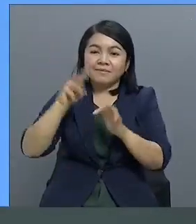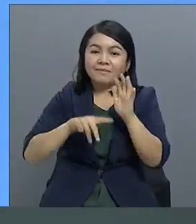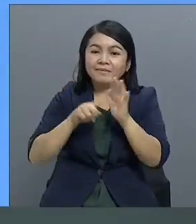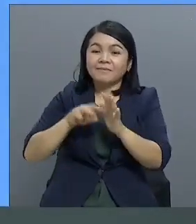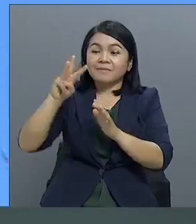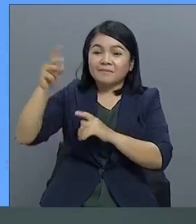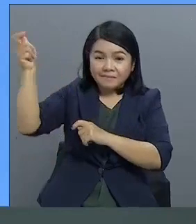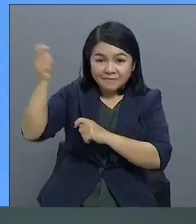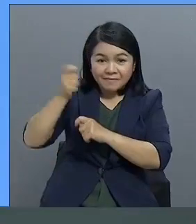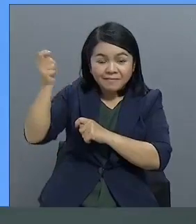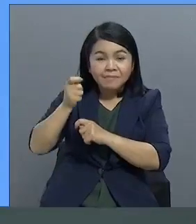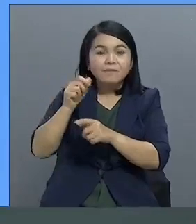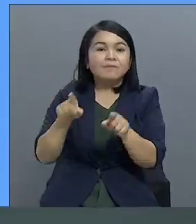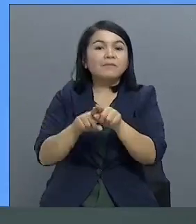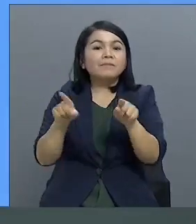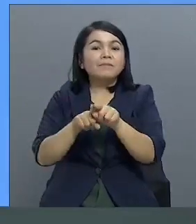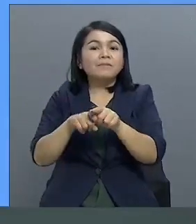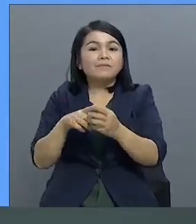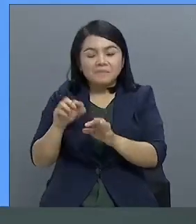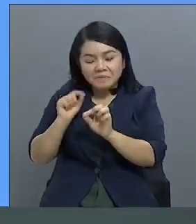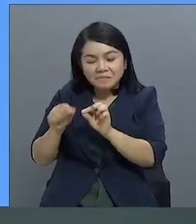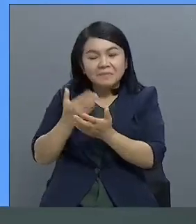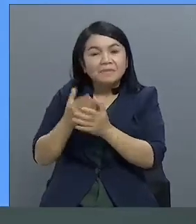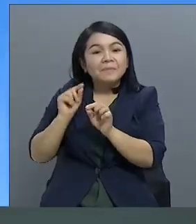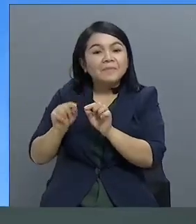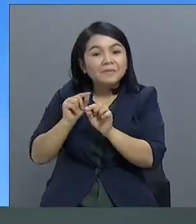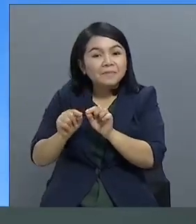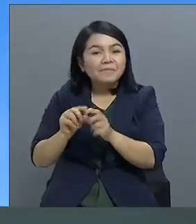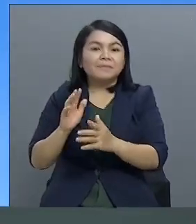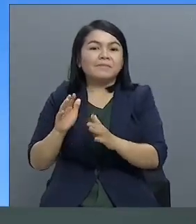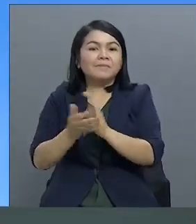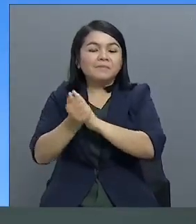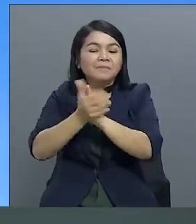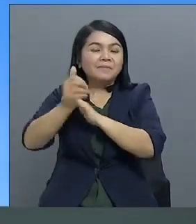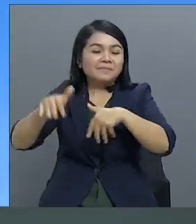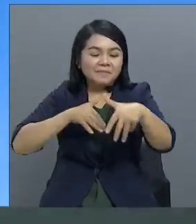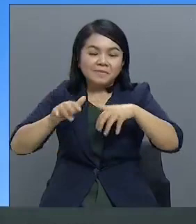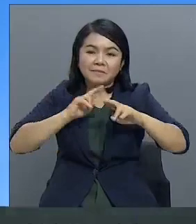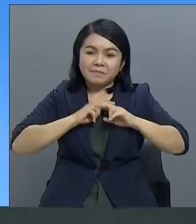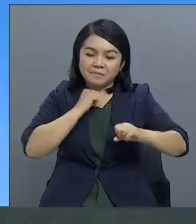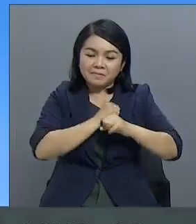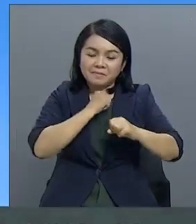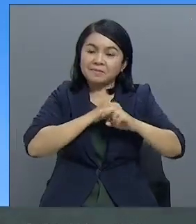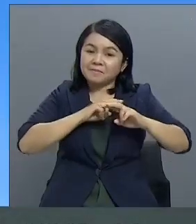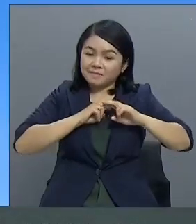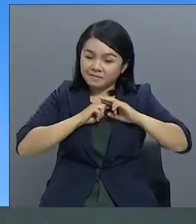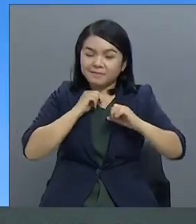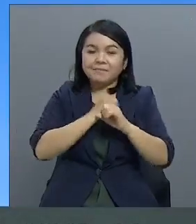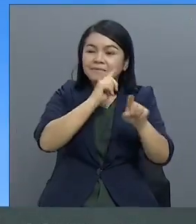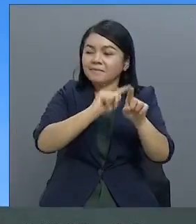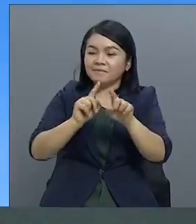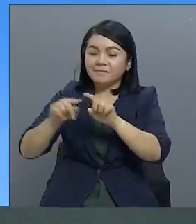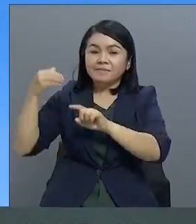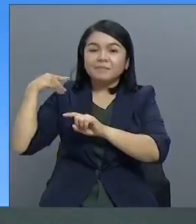กทั้งเป็นการเล่นพื้นบ้านที่ลงทุนน้อยเล่นง่ายครับเป็นภูมิปัญญาที่ชาวบ้านเขาประดิษฐ์ว่าวประเภทต่างๆขึ้นมาซึ่งตอ